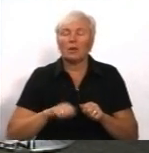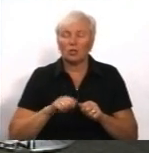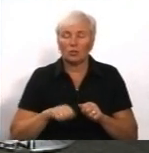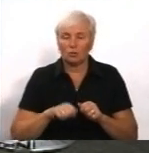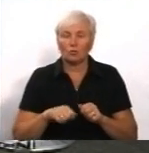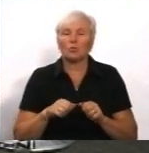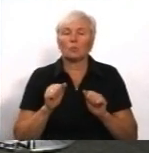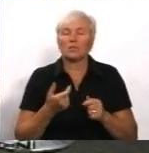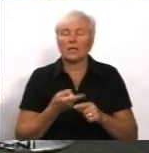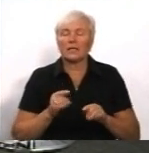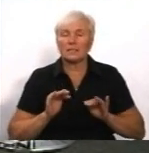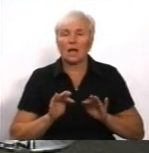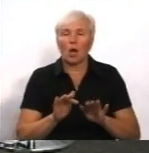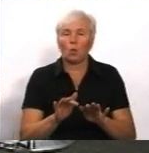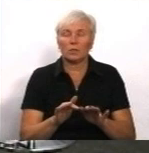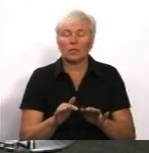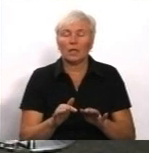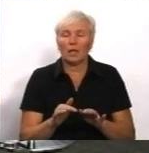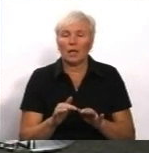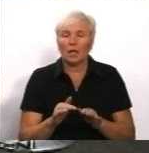превентивні заходи, які ми